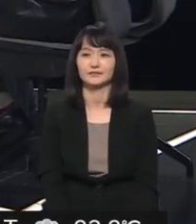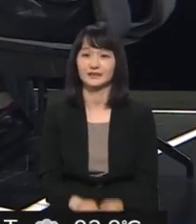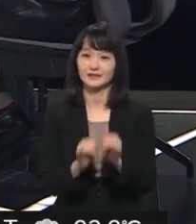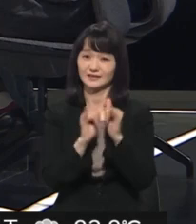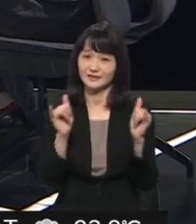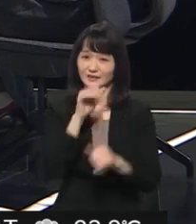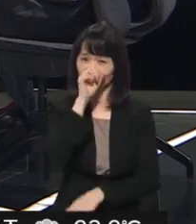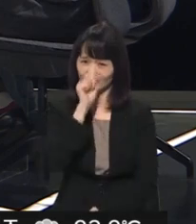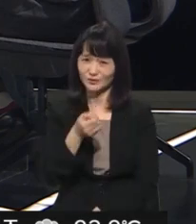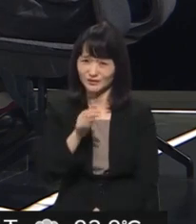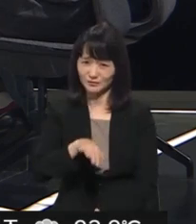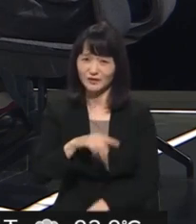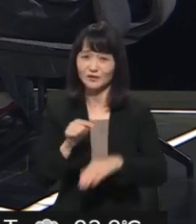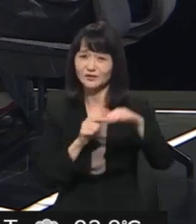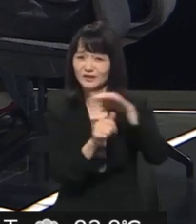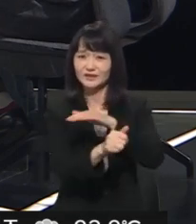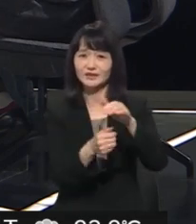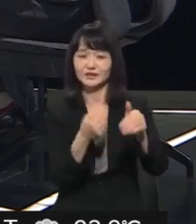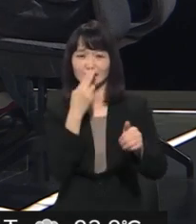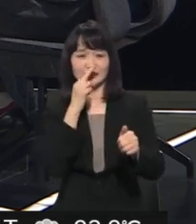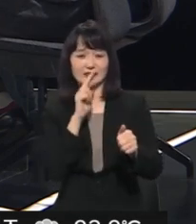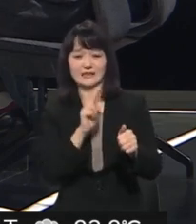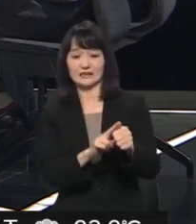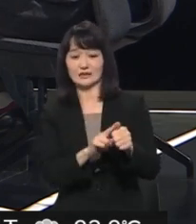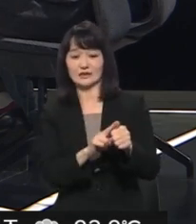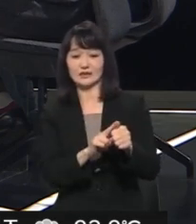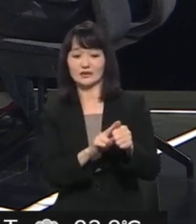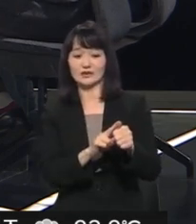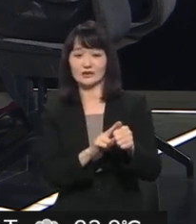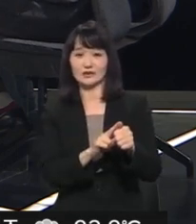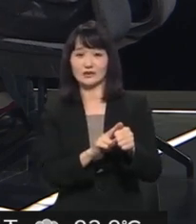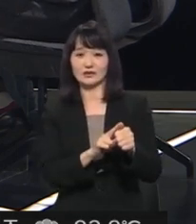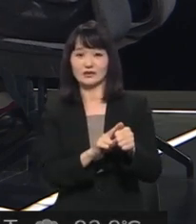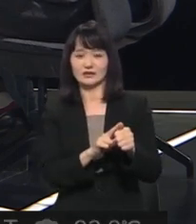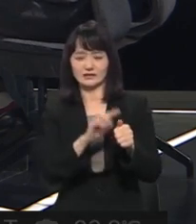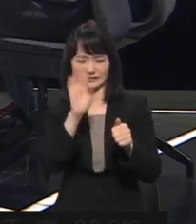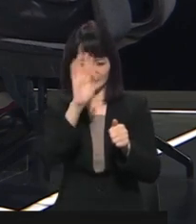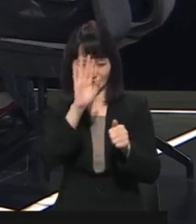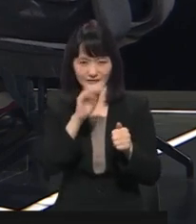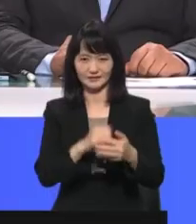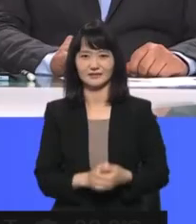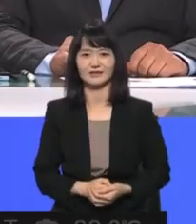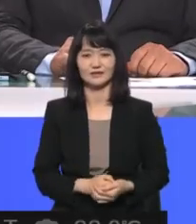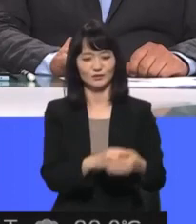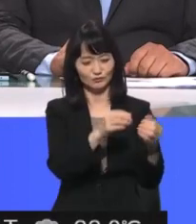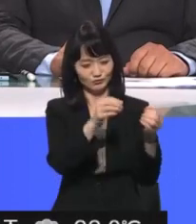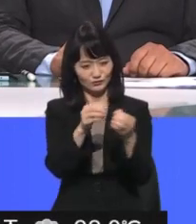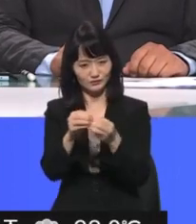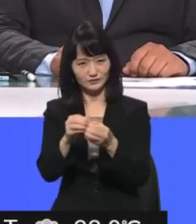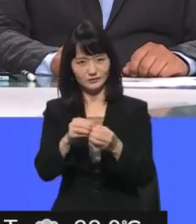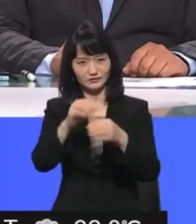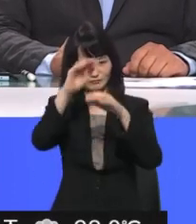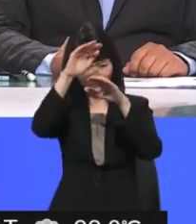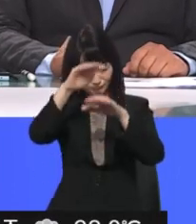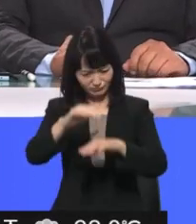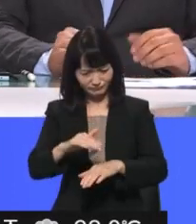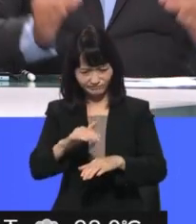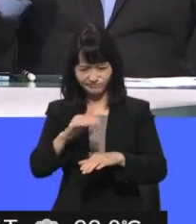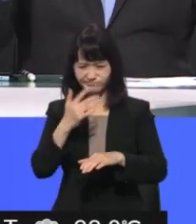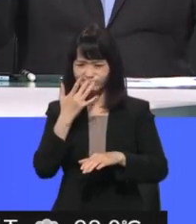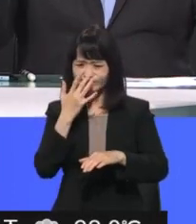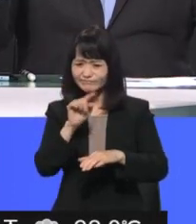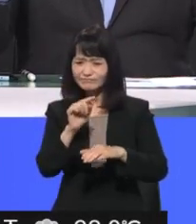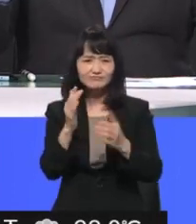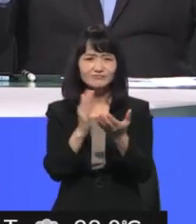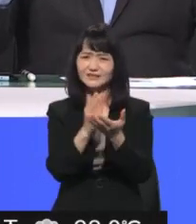요하는 원내대표도 계속해서 는 됐구나 돼주고 전혀 올리지 않는 방법 구성 인데요 흠 7 마음이 좀 약하게 나왔다는 것은 섹스 사랑 말하는데 보통 거야